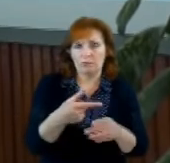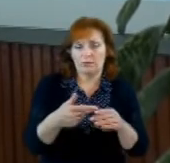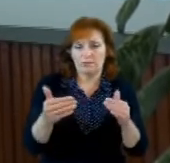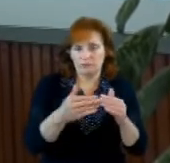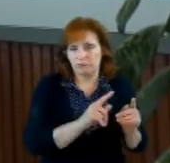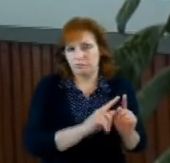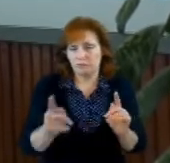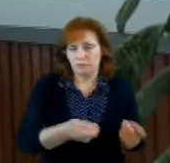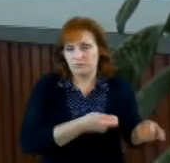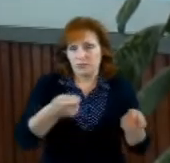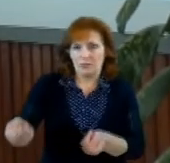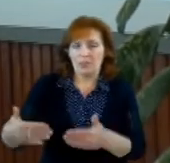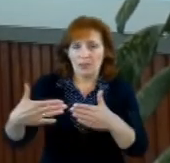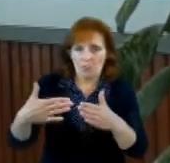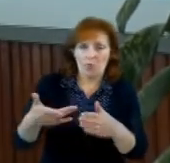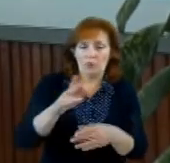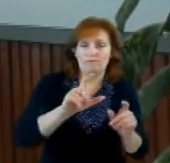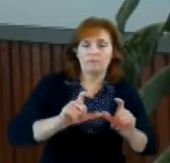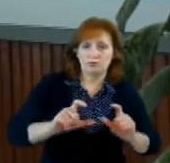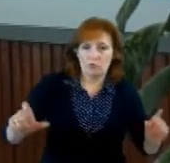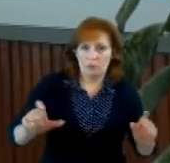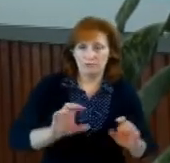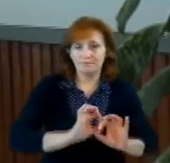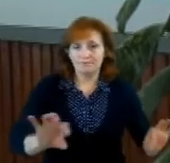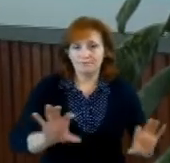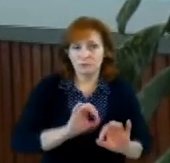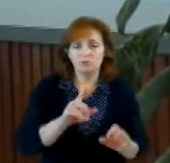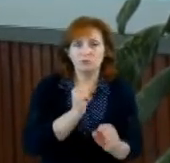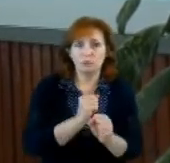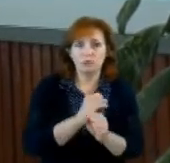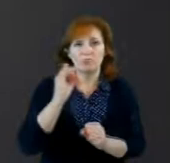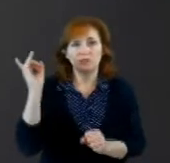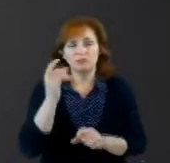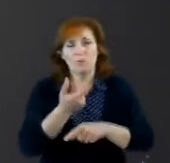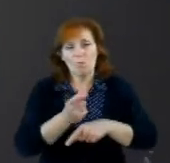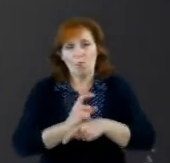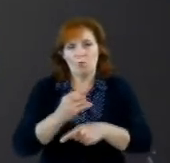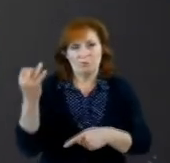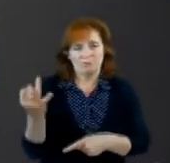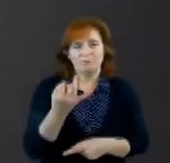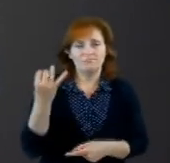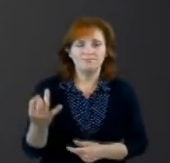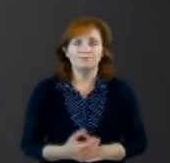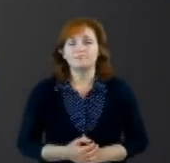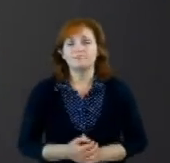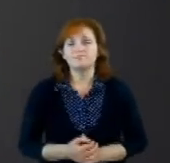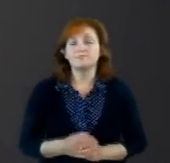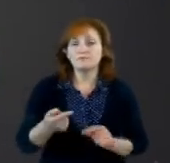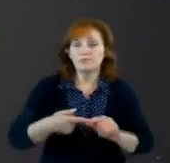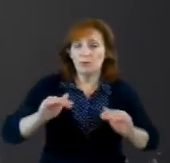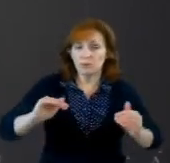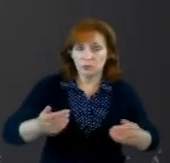техніка. Вчителька використовує інтерактивні технології, щоб зробити історію більш наглядною. За сюжетом цієї гри